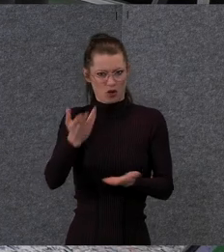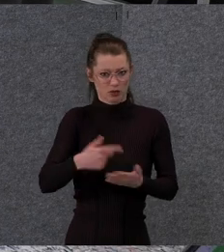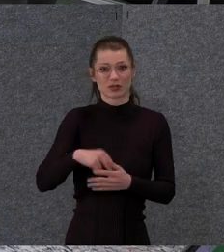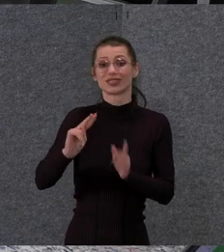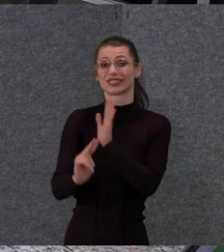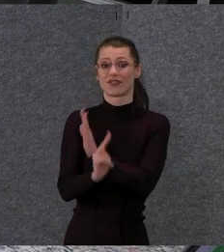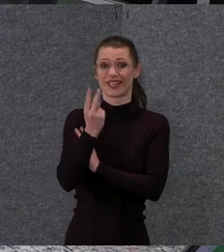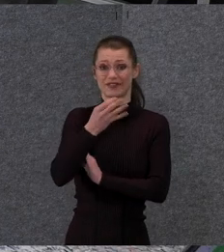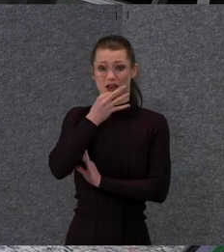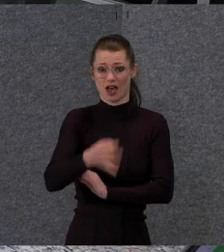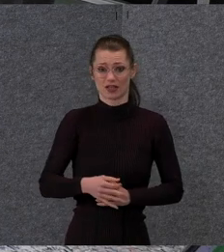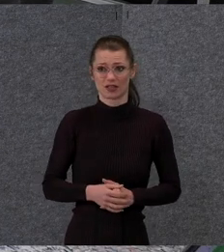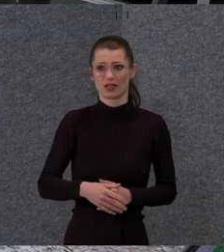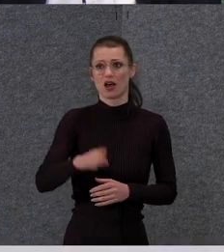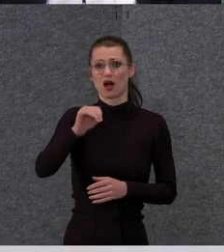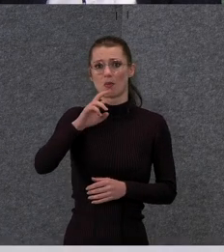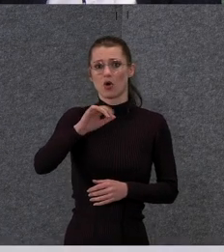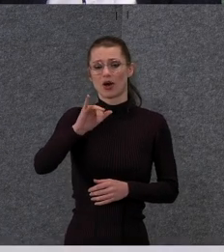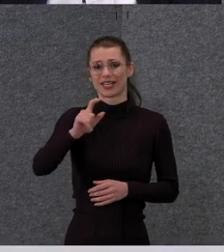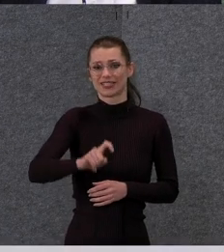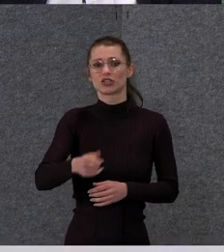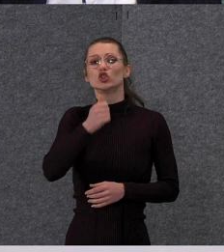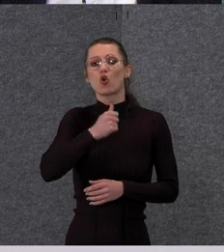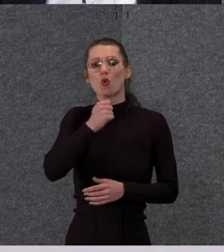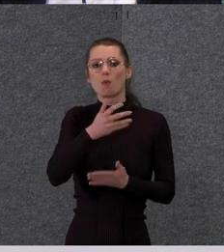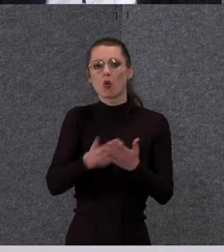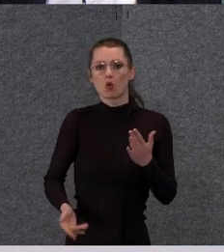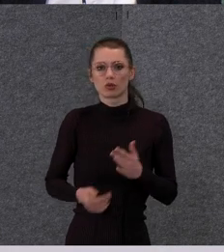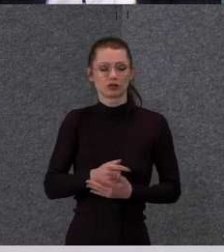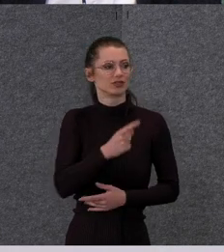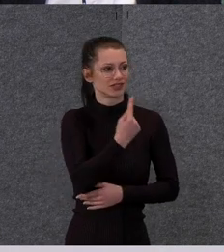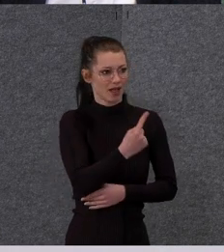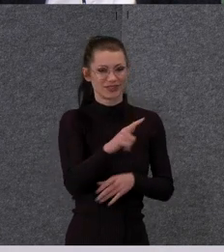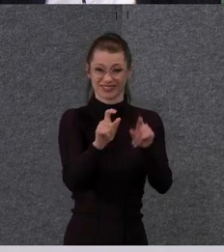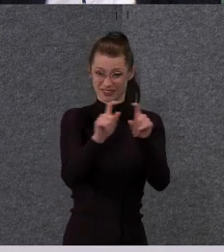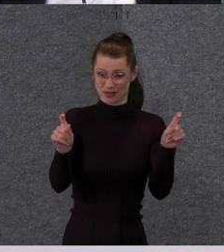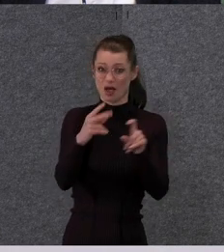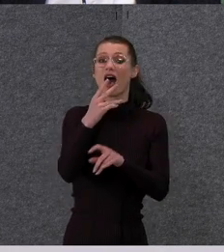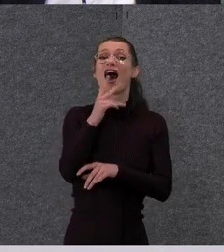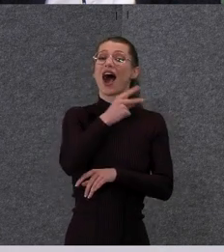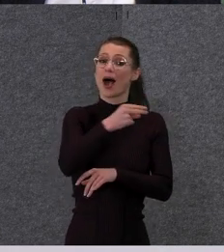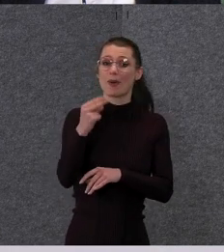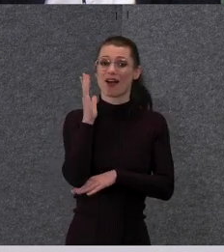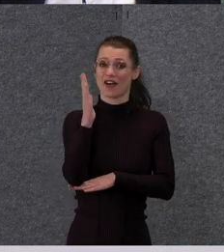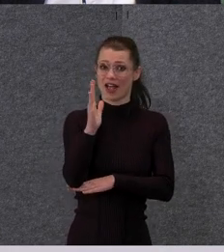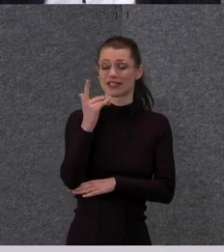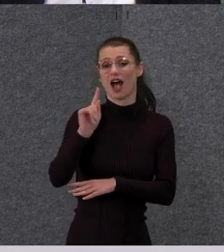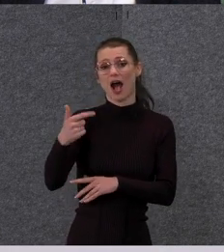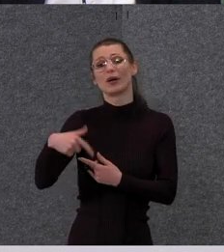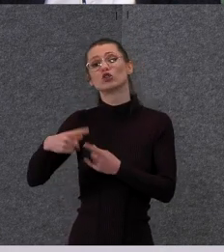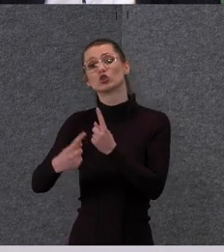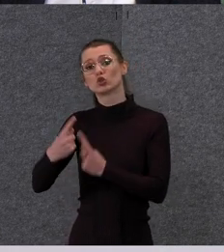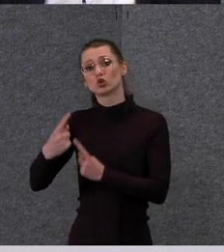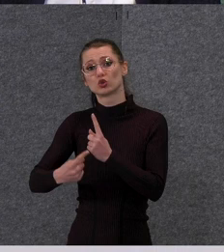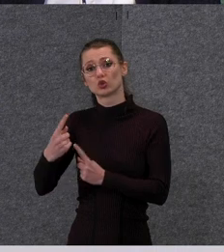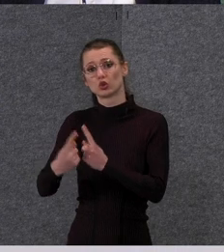Die zweite Frage ist von Moritz Jungeblut. Du wirbst mit dem Thema Hambacher Wald, aber bei den Grünen Rhein-Erft-Kreis,